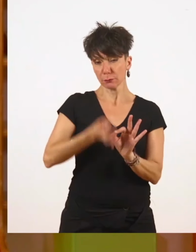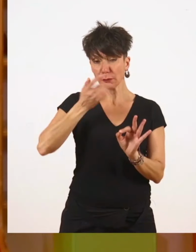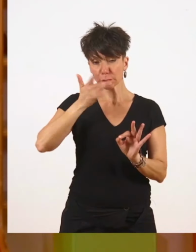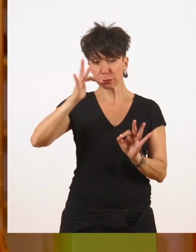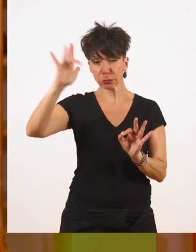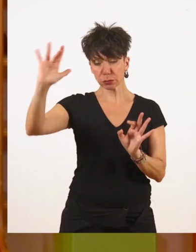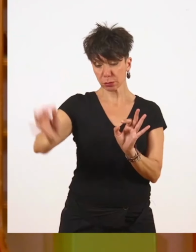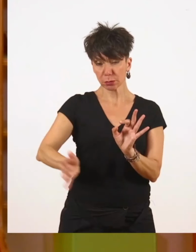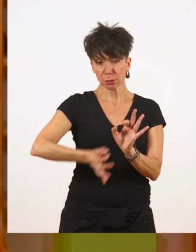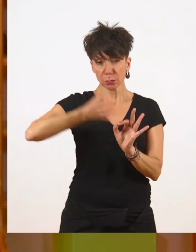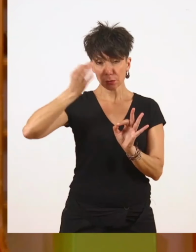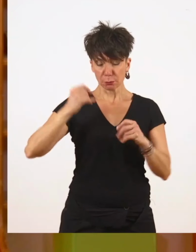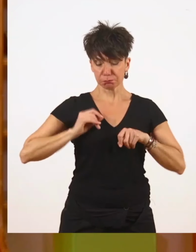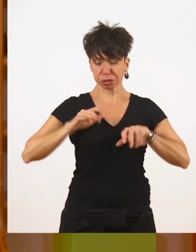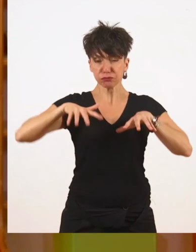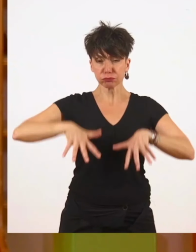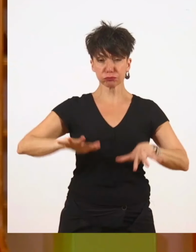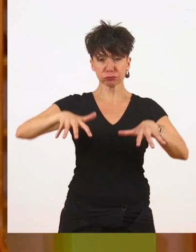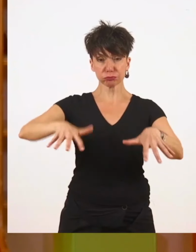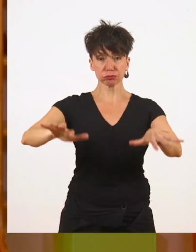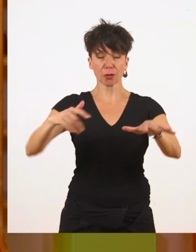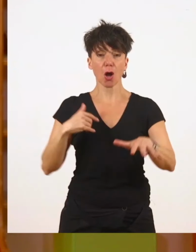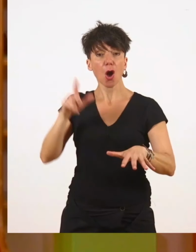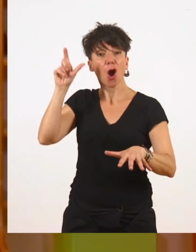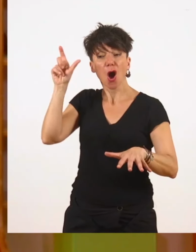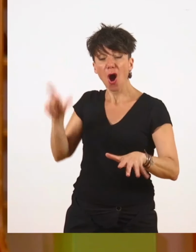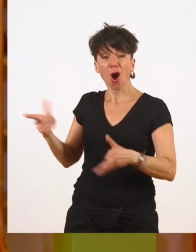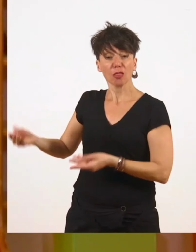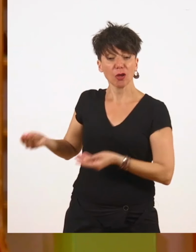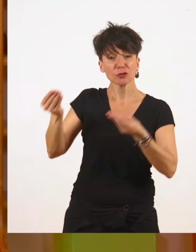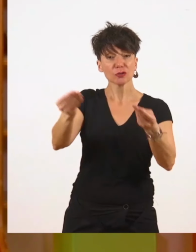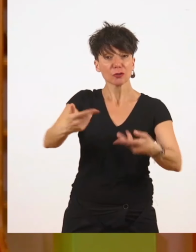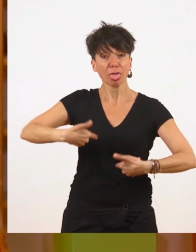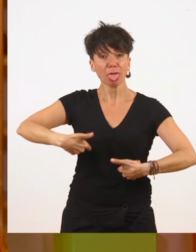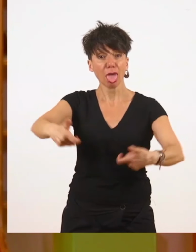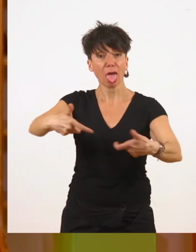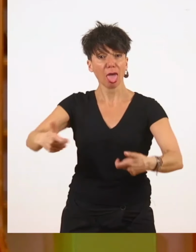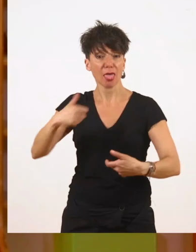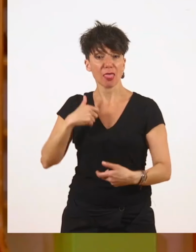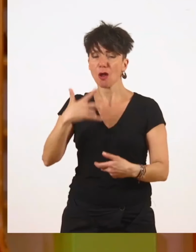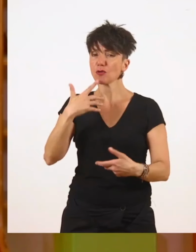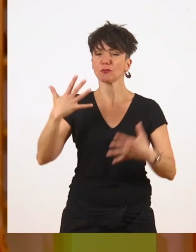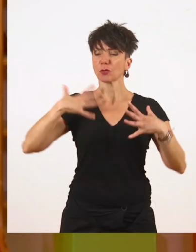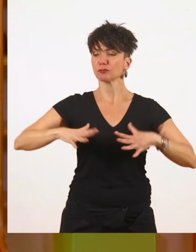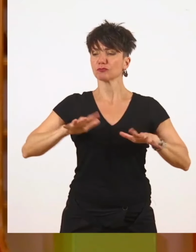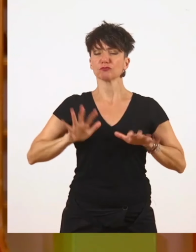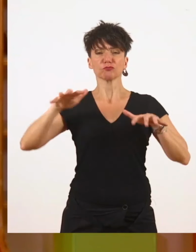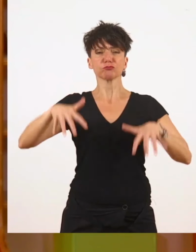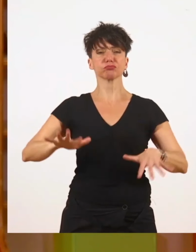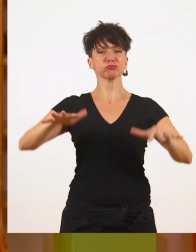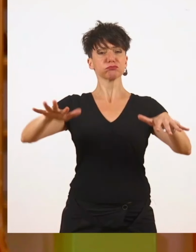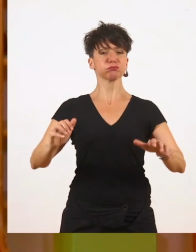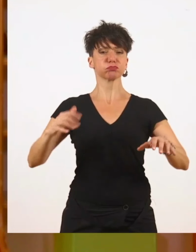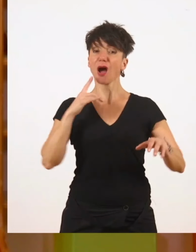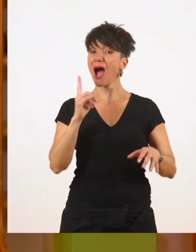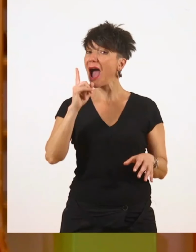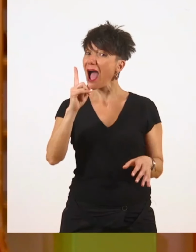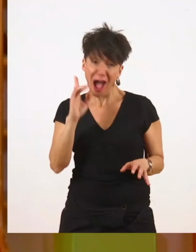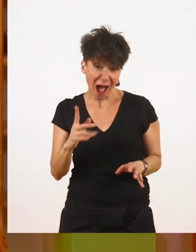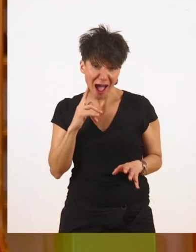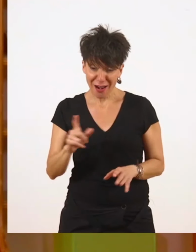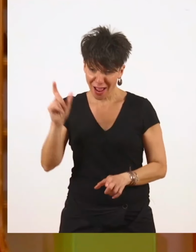ήταν πλούσια και φαντασμαγορικά από την προσωπική του συλλογή. Οι ηθοποιοί, λοιπόν, μπορεί να φορούσαν πλούσια κουστούμια, αλλά δεν είχαν